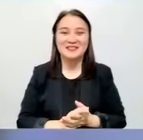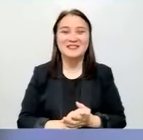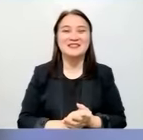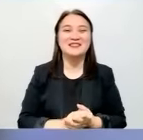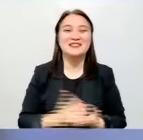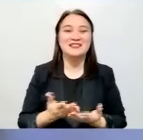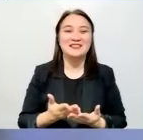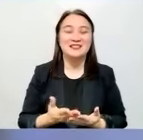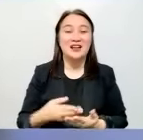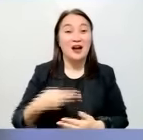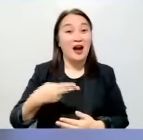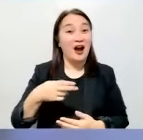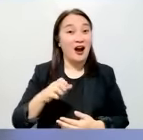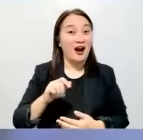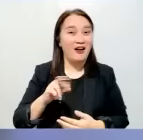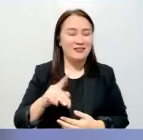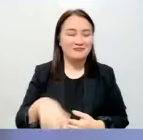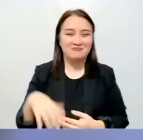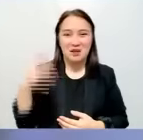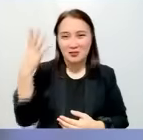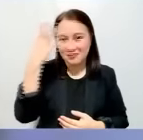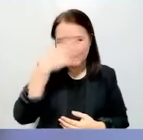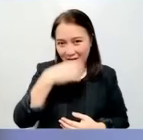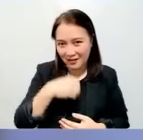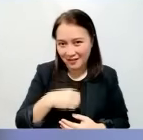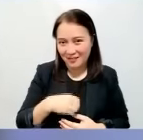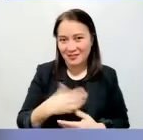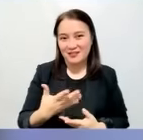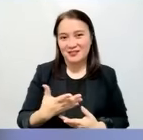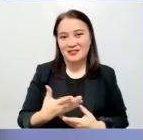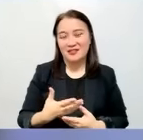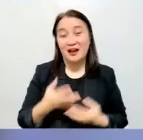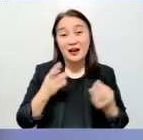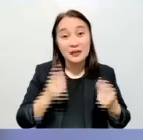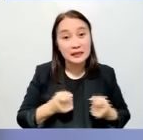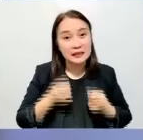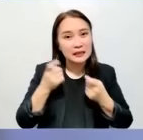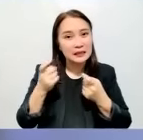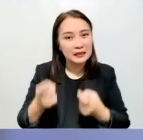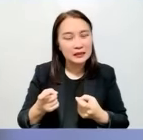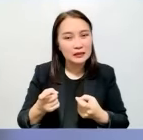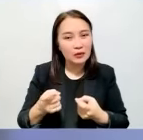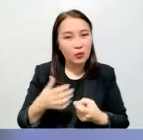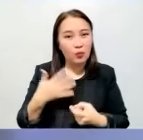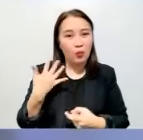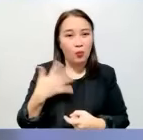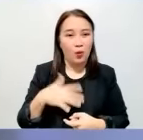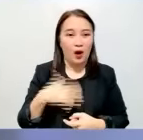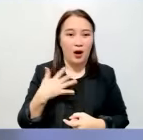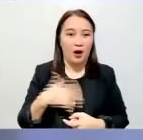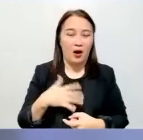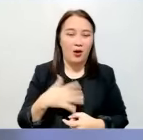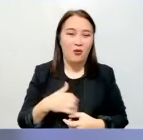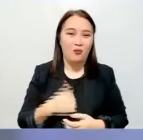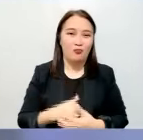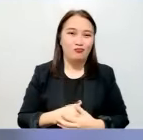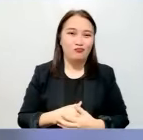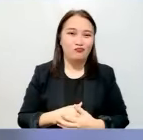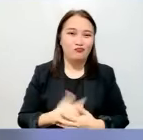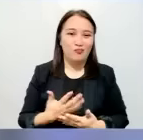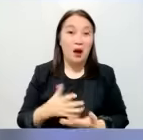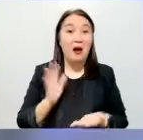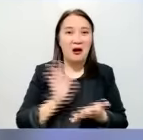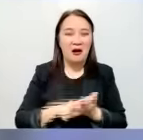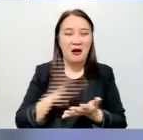ha? Ang ganda-ganda niya. Ang ganda ng damit. At regalo yun. Gifted. Ni Ellie Sab. Wow! Mahal siguro. Pati yung